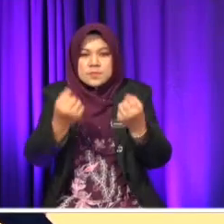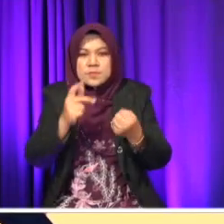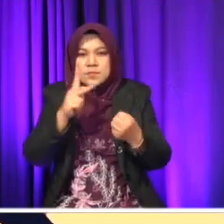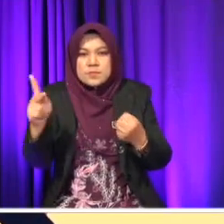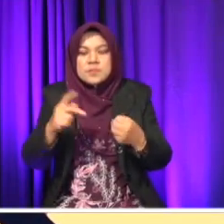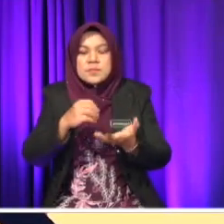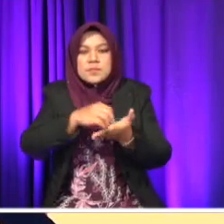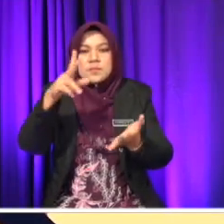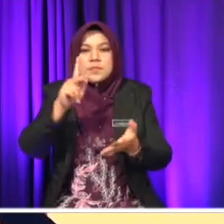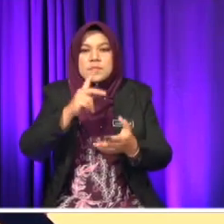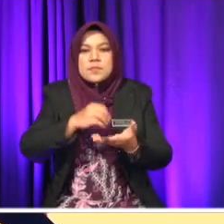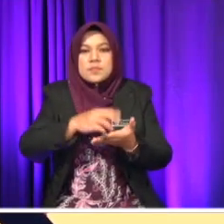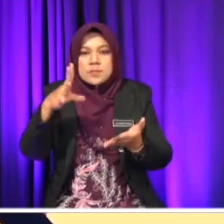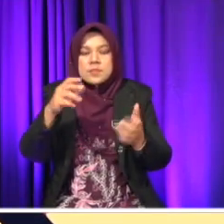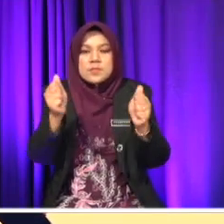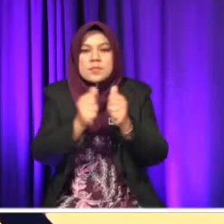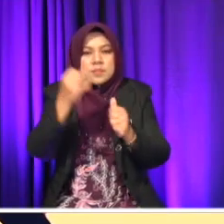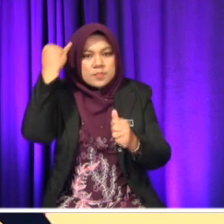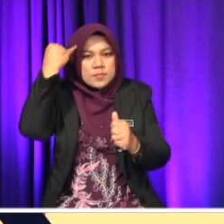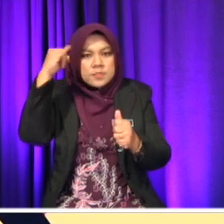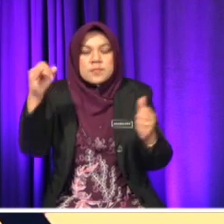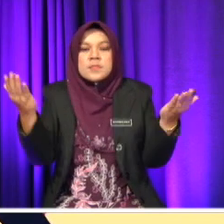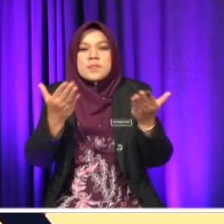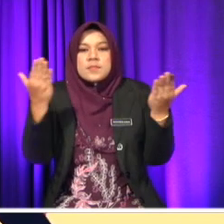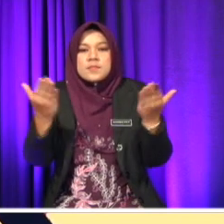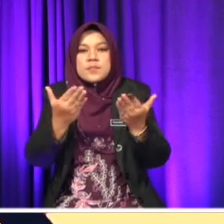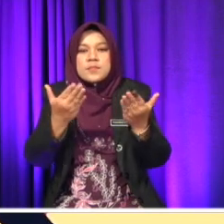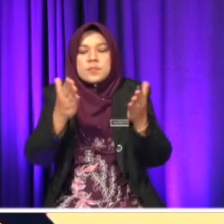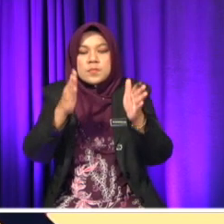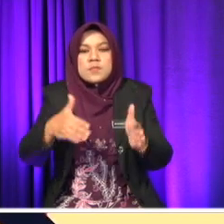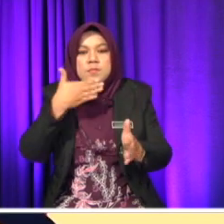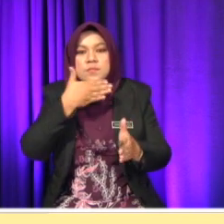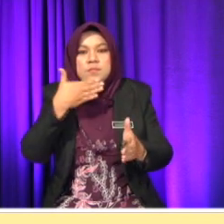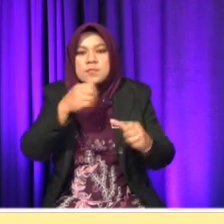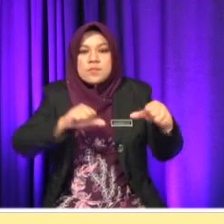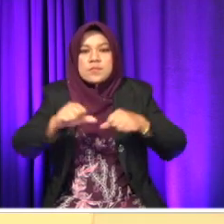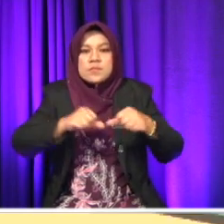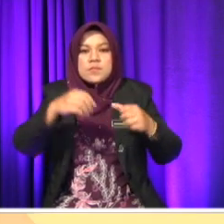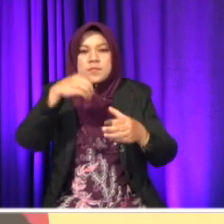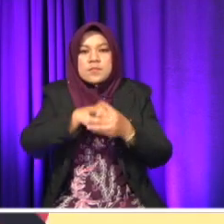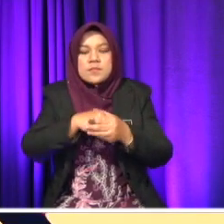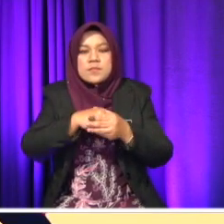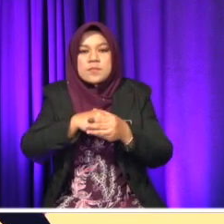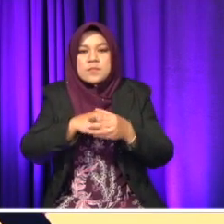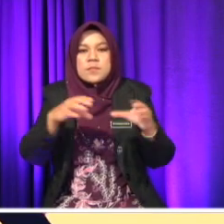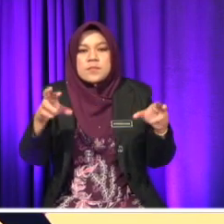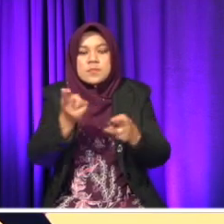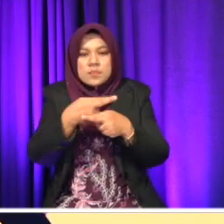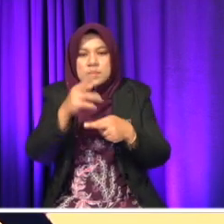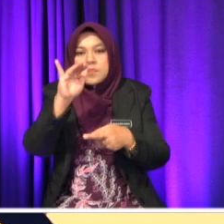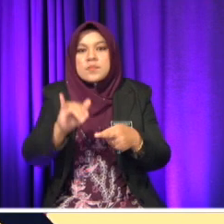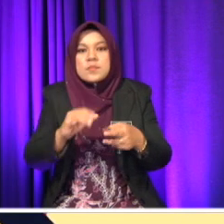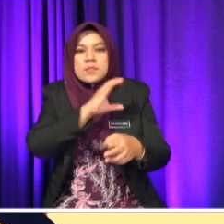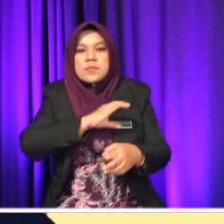dengan ID kreatif yang cenderung menggalak dalam penghasilan berbagai rekaan yang mempunyai